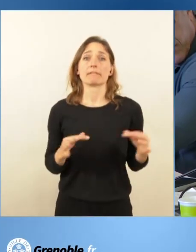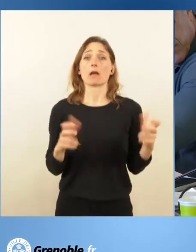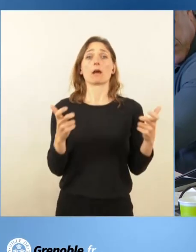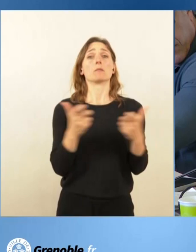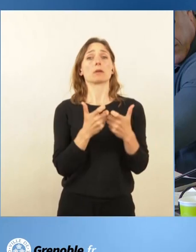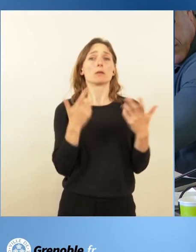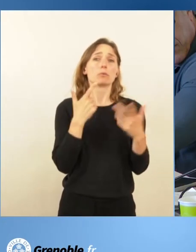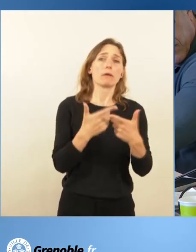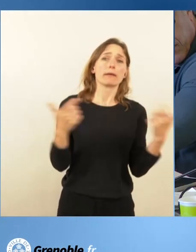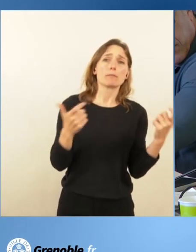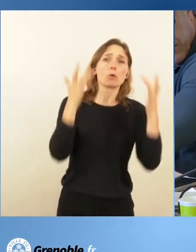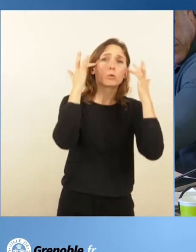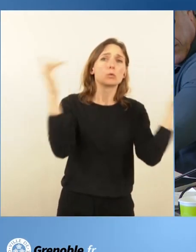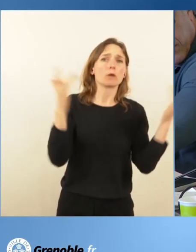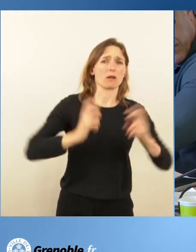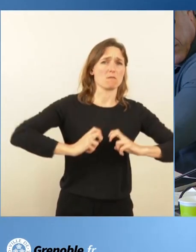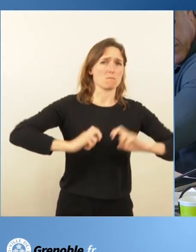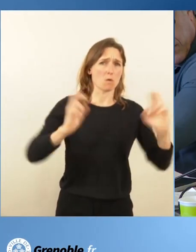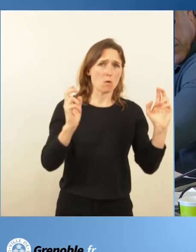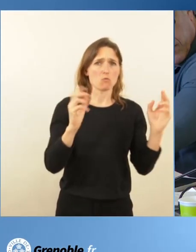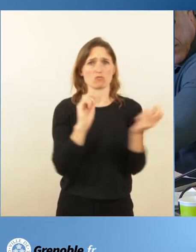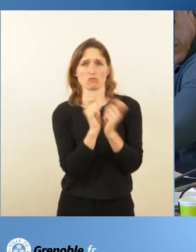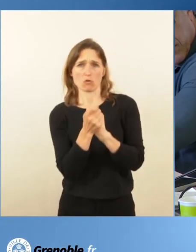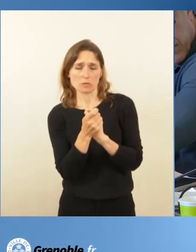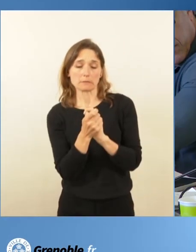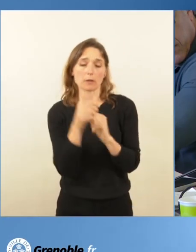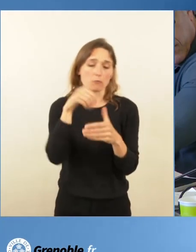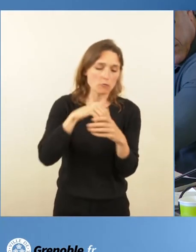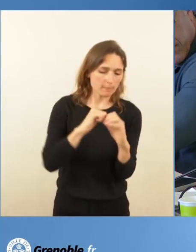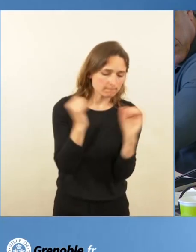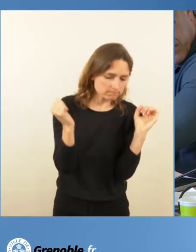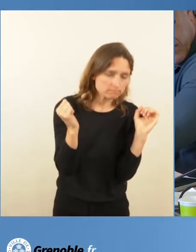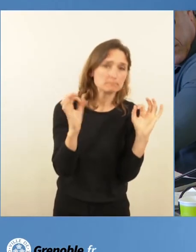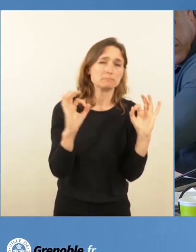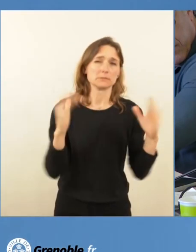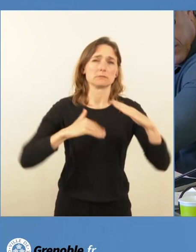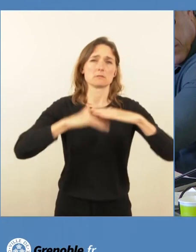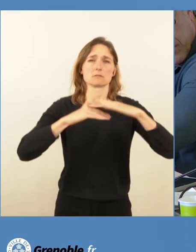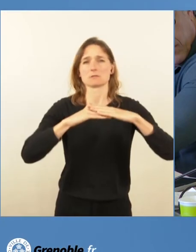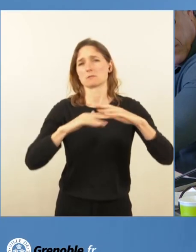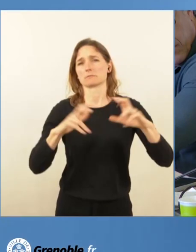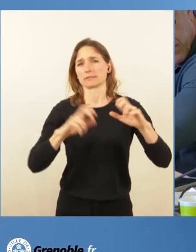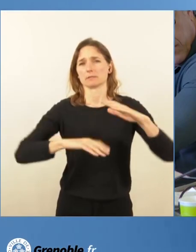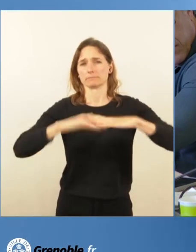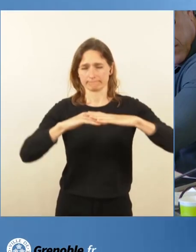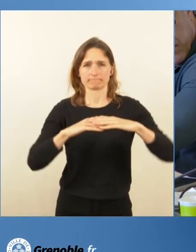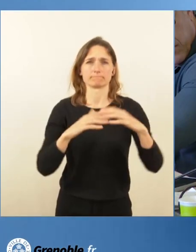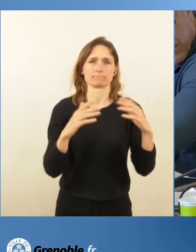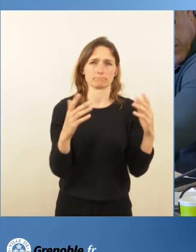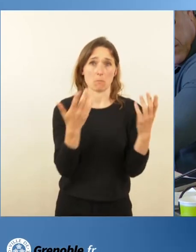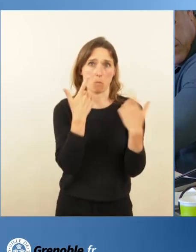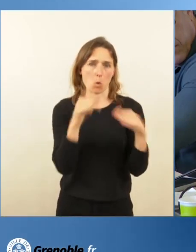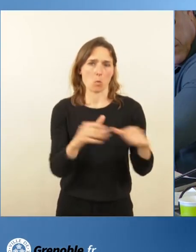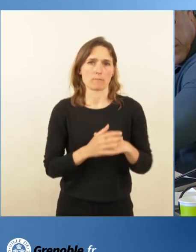équipements culturels plusieurs applications concrètes de votre bouclier notre groupe tenait à réagir sur la matérialisation de ces